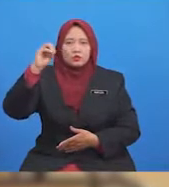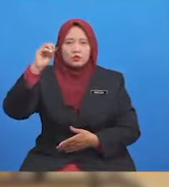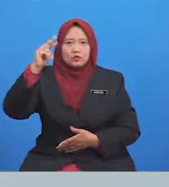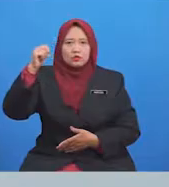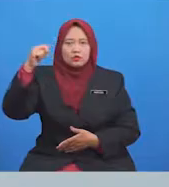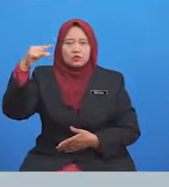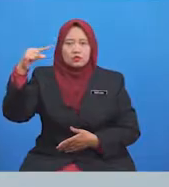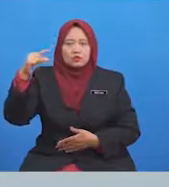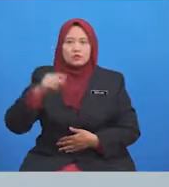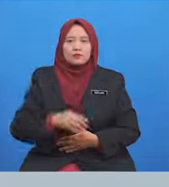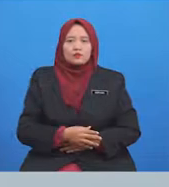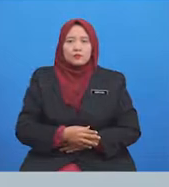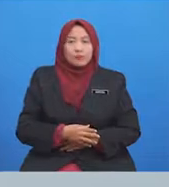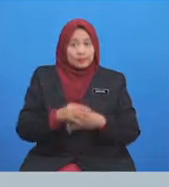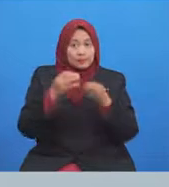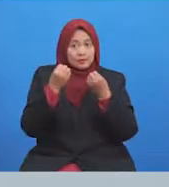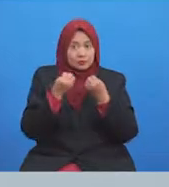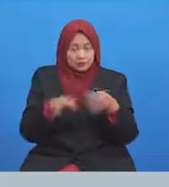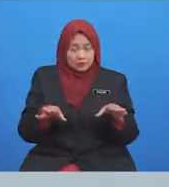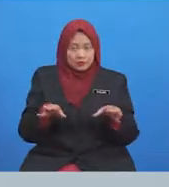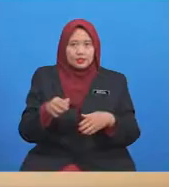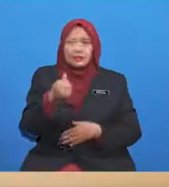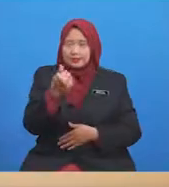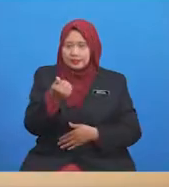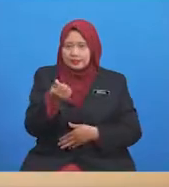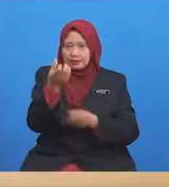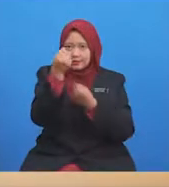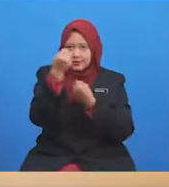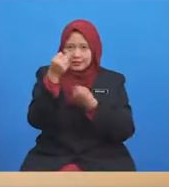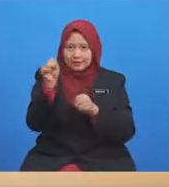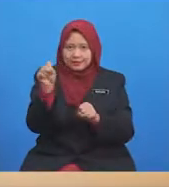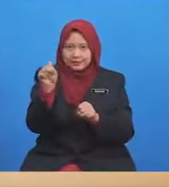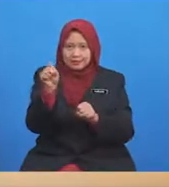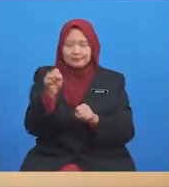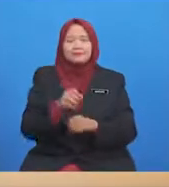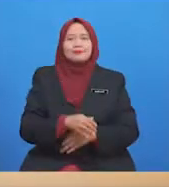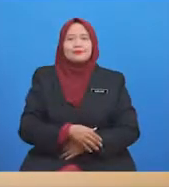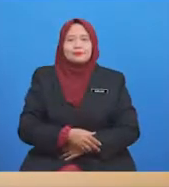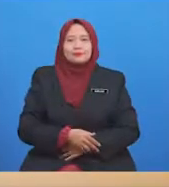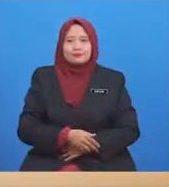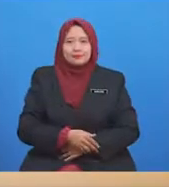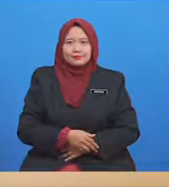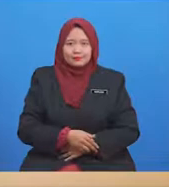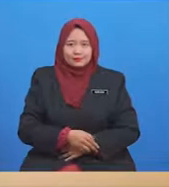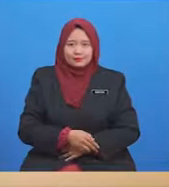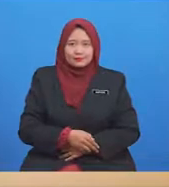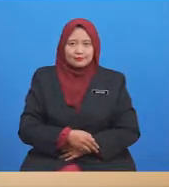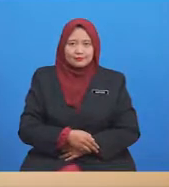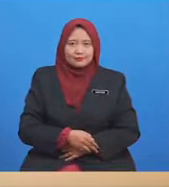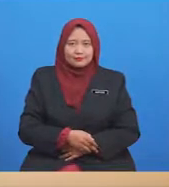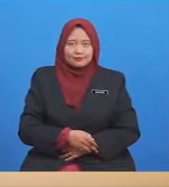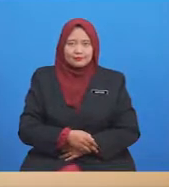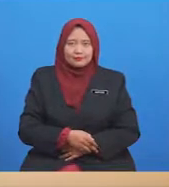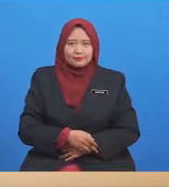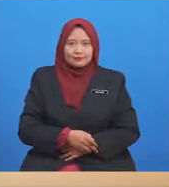Selangor. Sudahkah anda bersedia untuk meneruskan pembelajaran pada